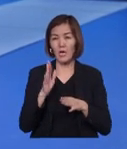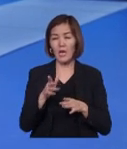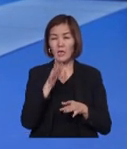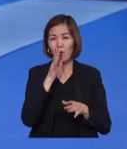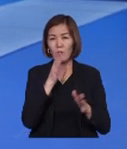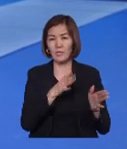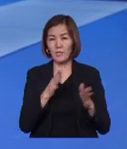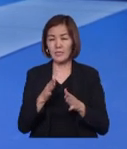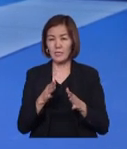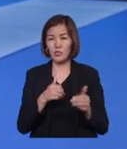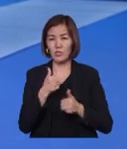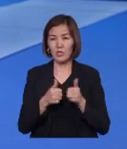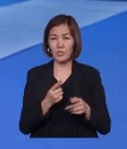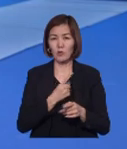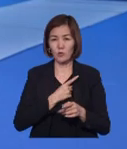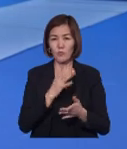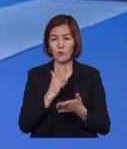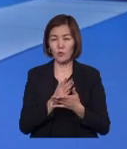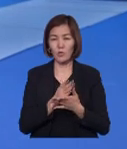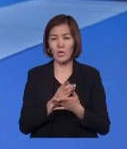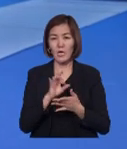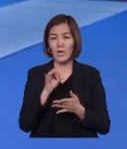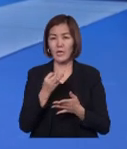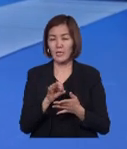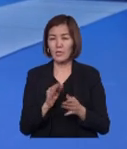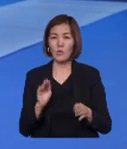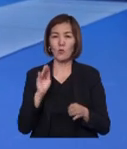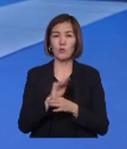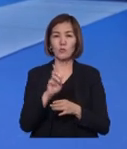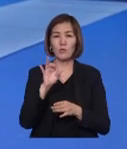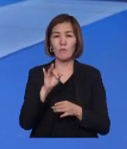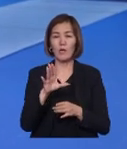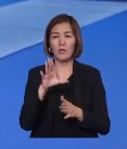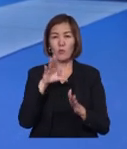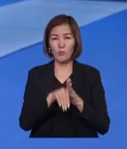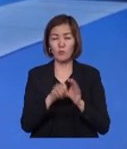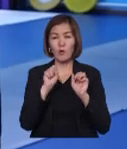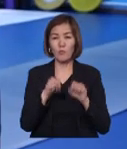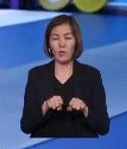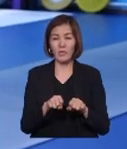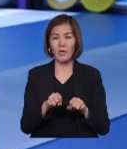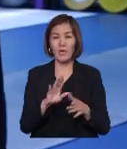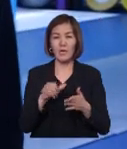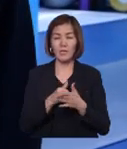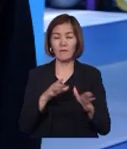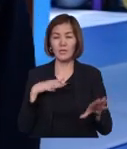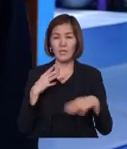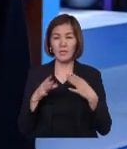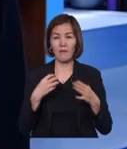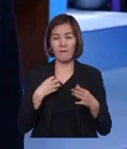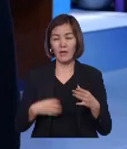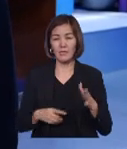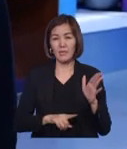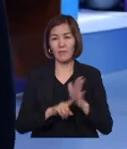кезеңдік жарыстар күтіп тұр. Ол жерде біз рейтингке тағы қосымша балл қоса аламыз. Ал негізгі дайындығымыз Франция елінде